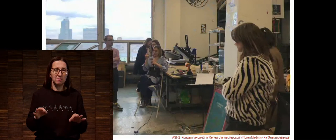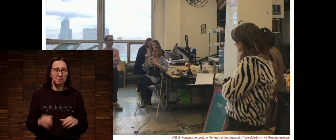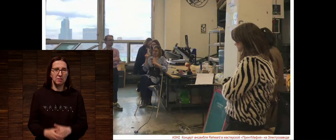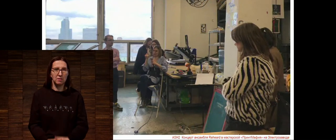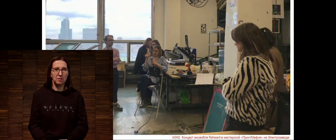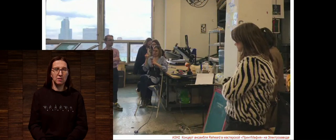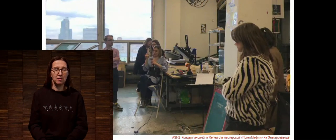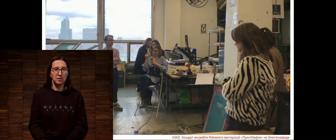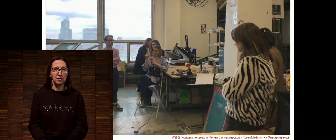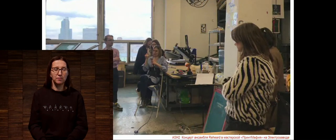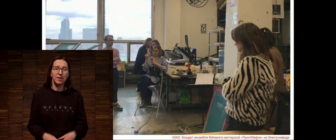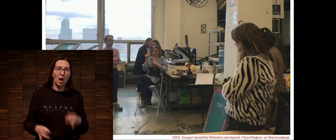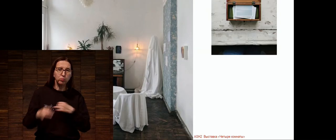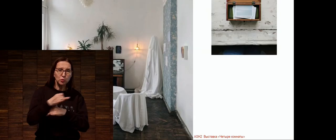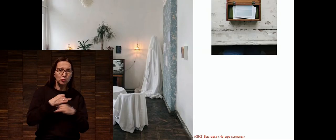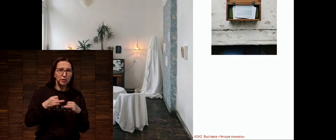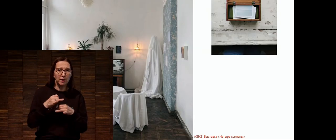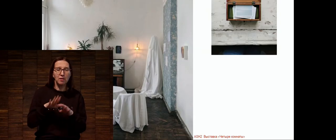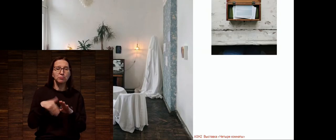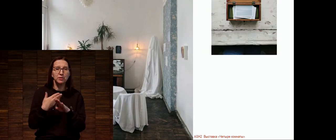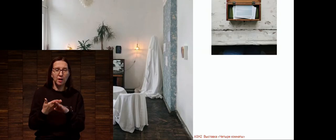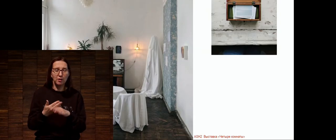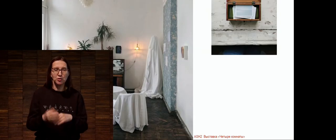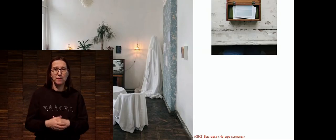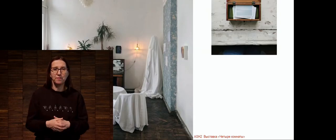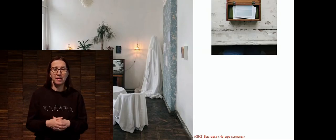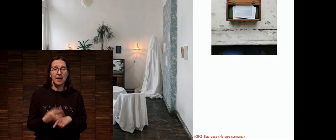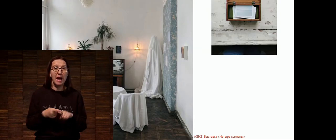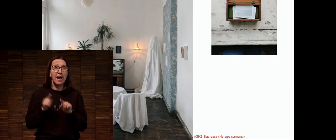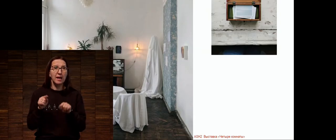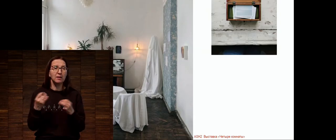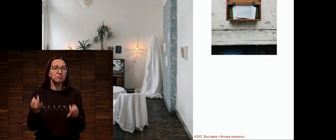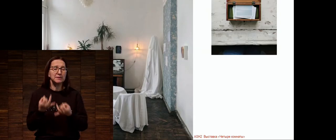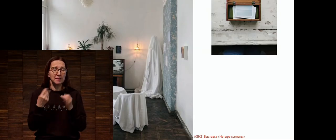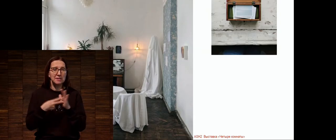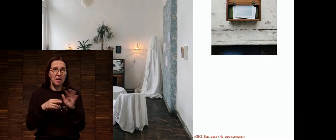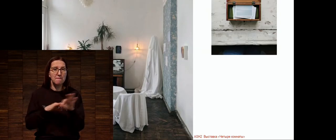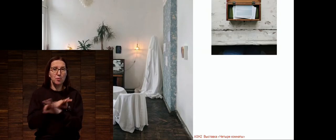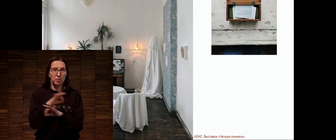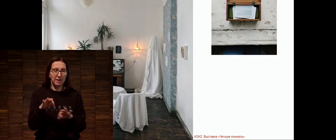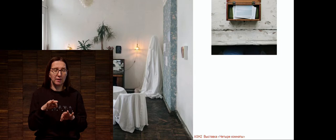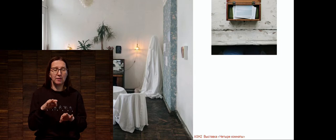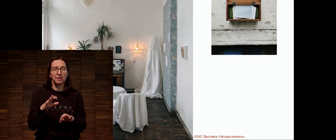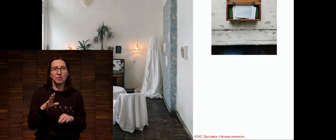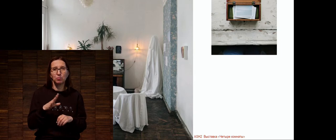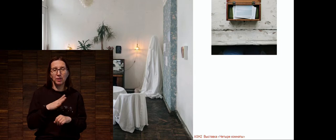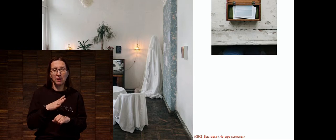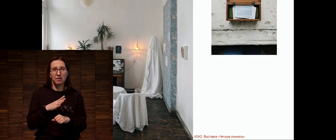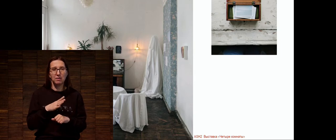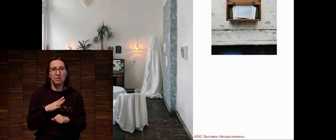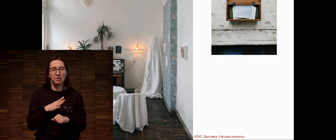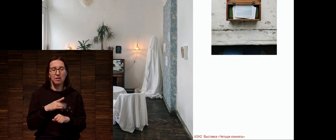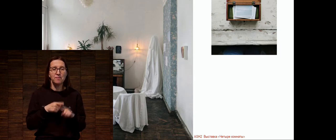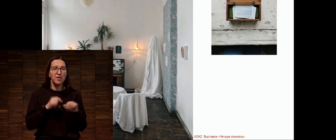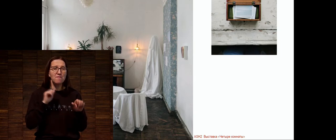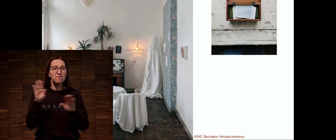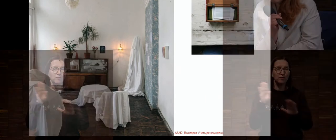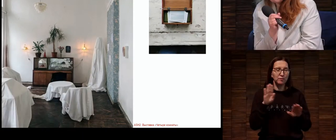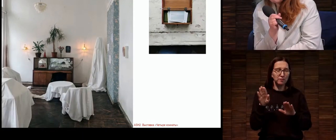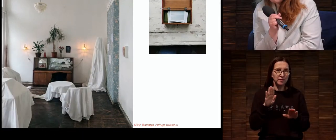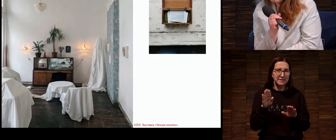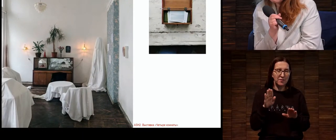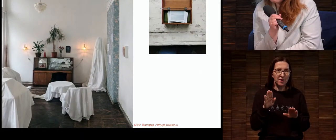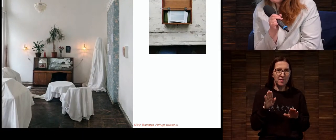А это уже обсуждение. Давай дальше. Это любопытный проект, который состоялся. Это выставка,